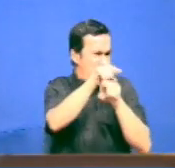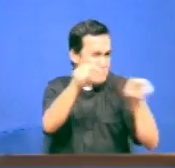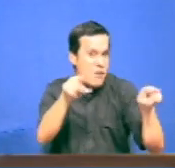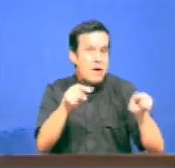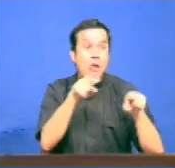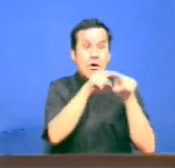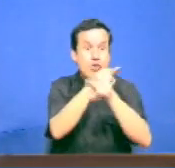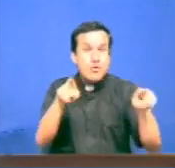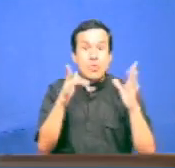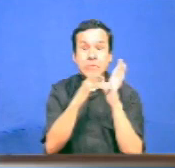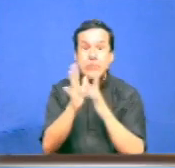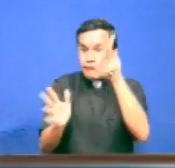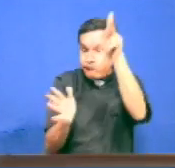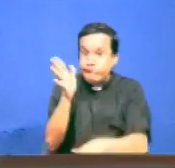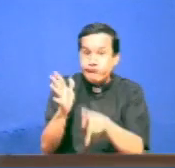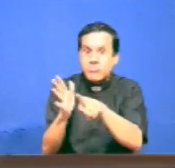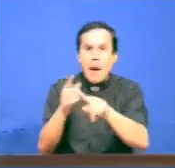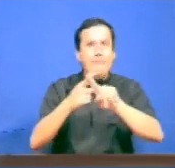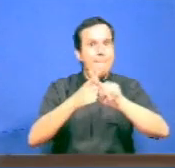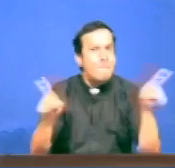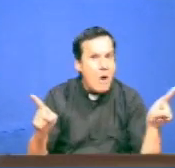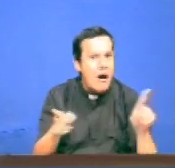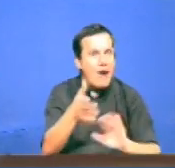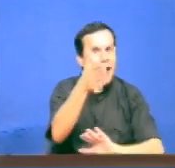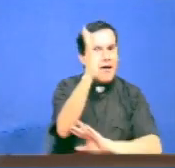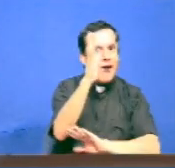Lakini Mungu alimuopoa na utumwa wa mauti,